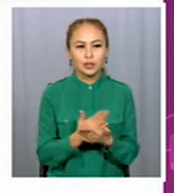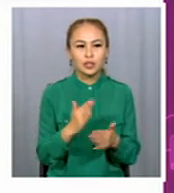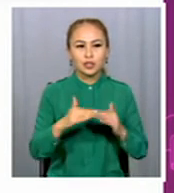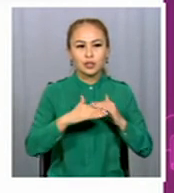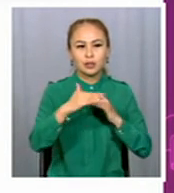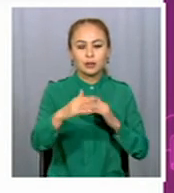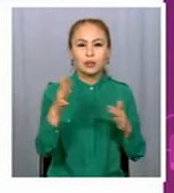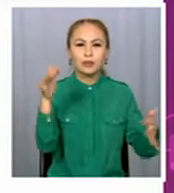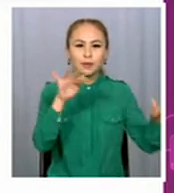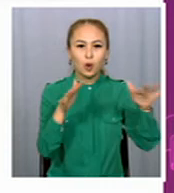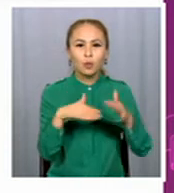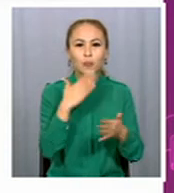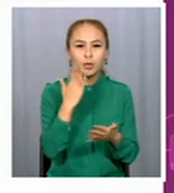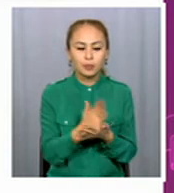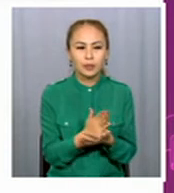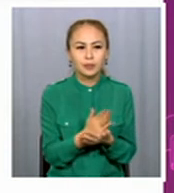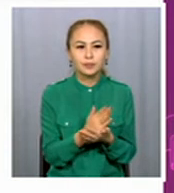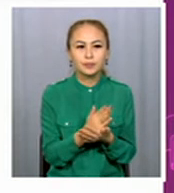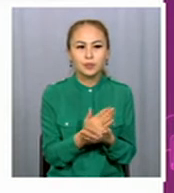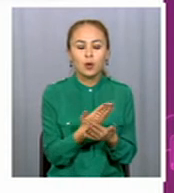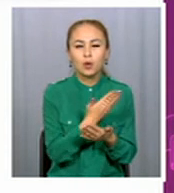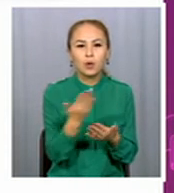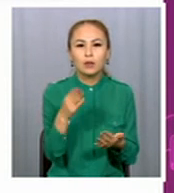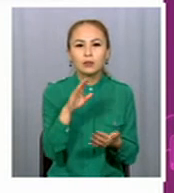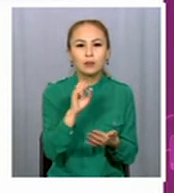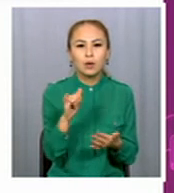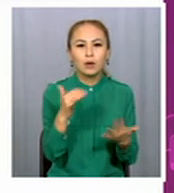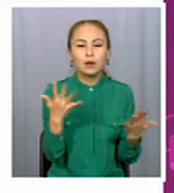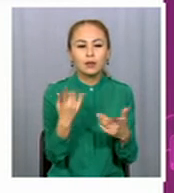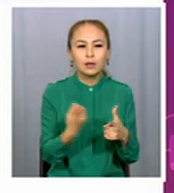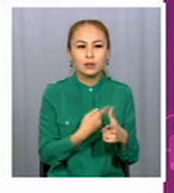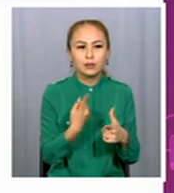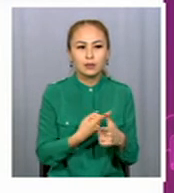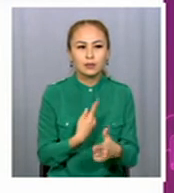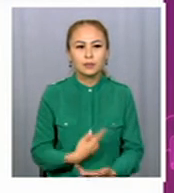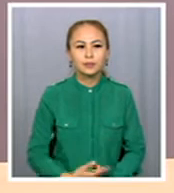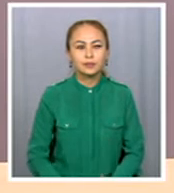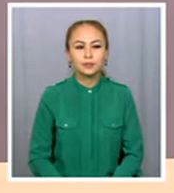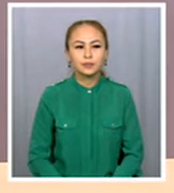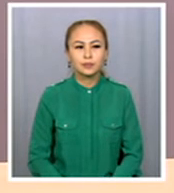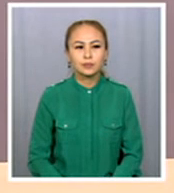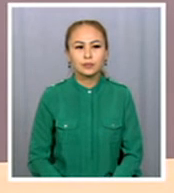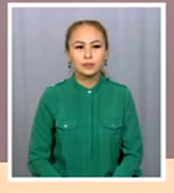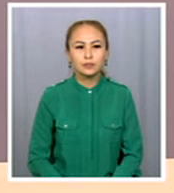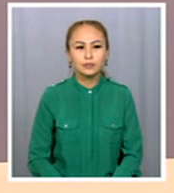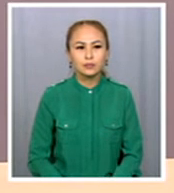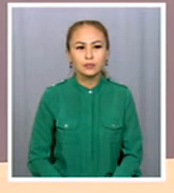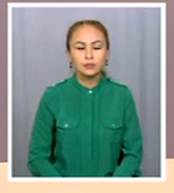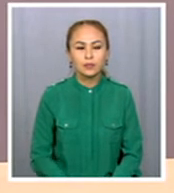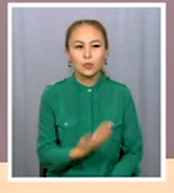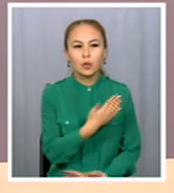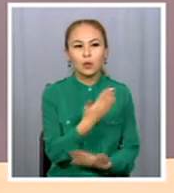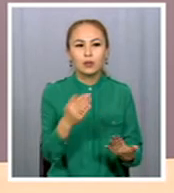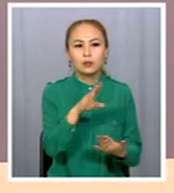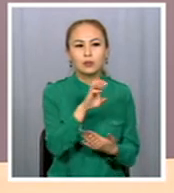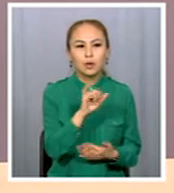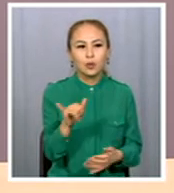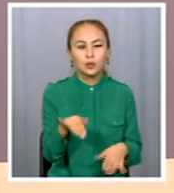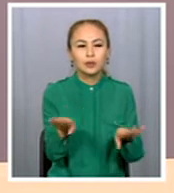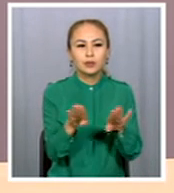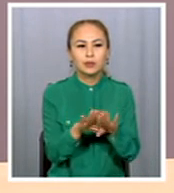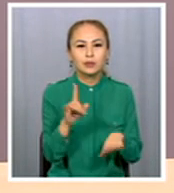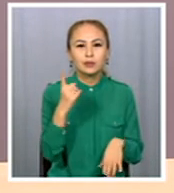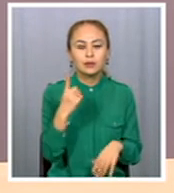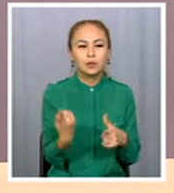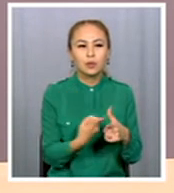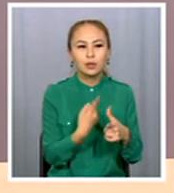ма? Ол тау қалай аталады? Ол тауды неліктен олай